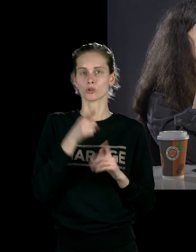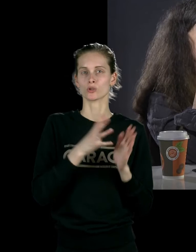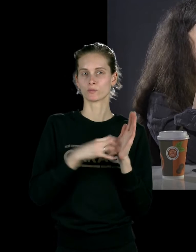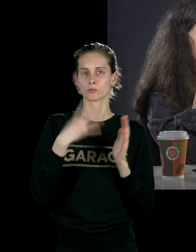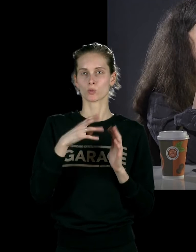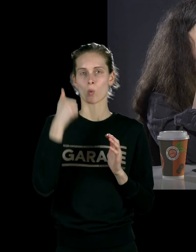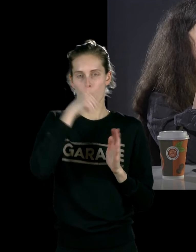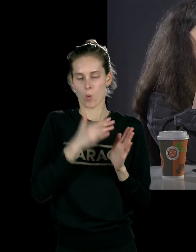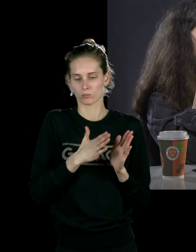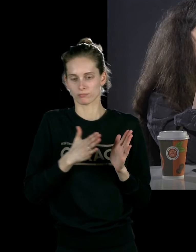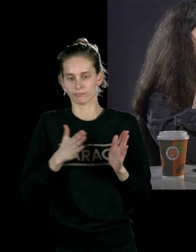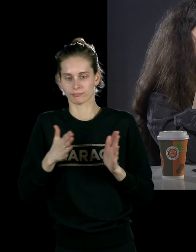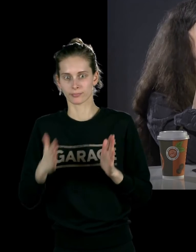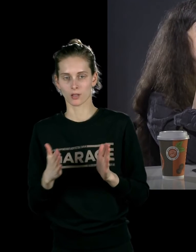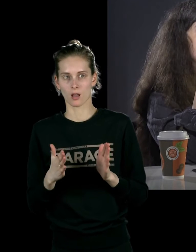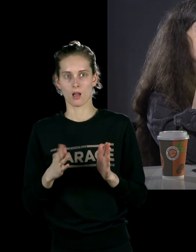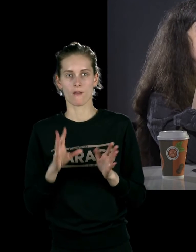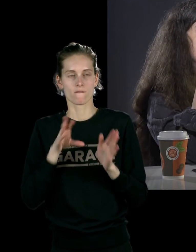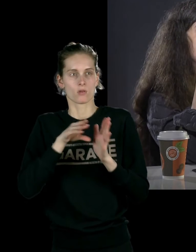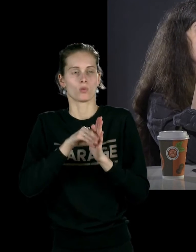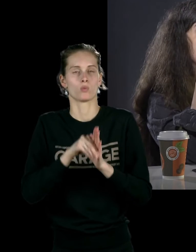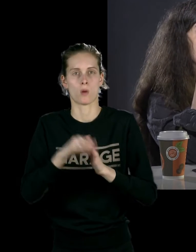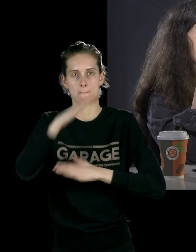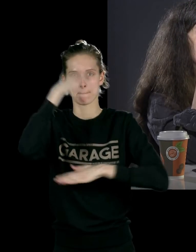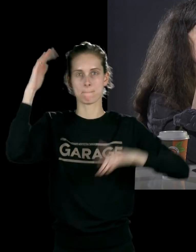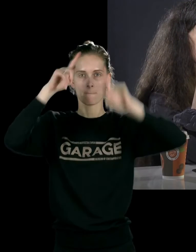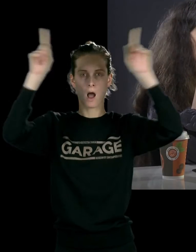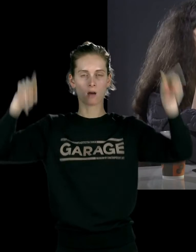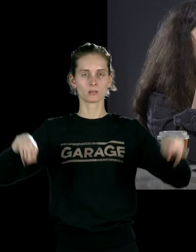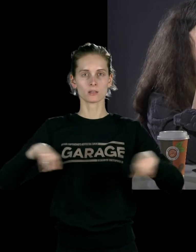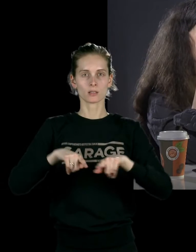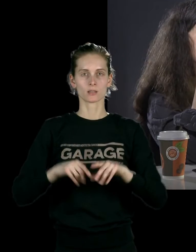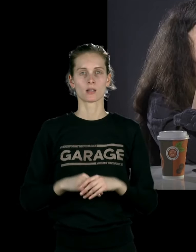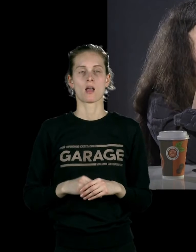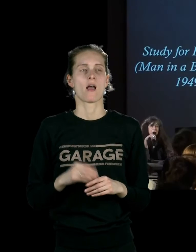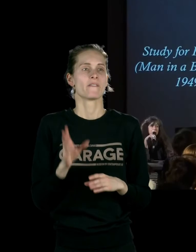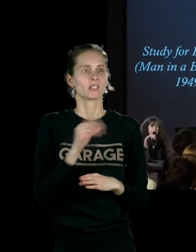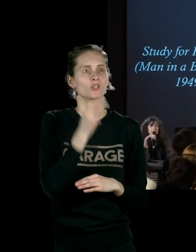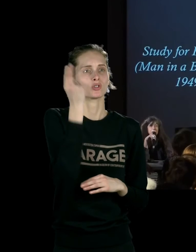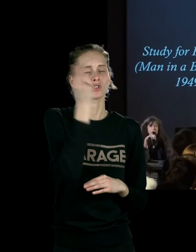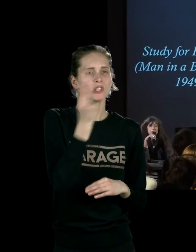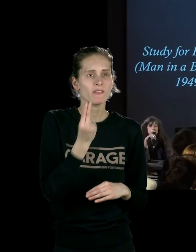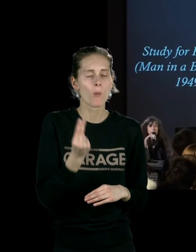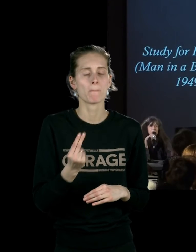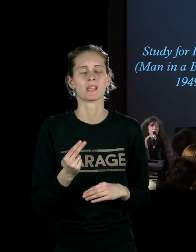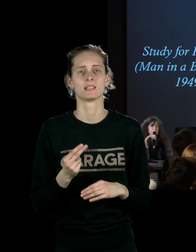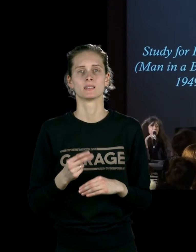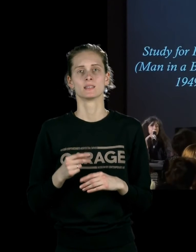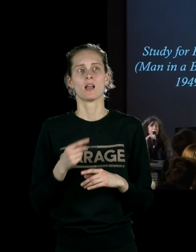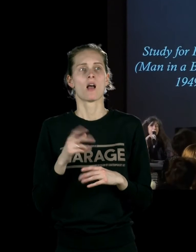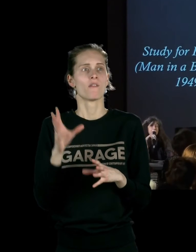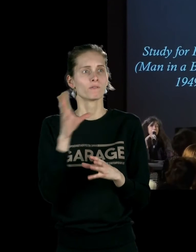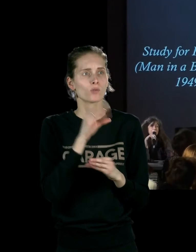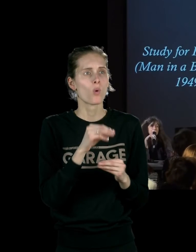студии для портретов, это тоже очень важный момент, что почти все картины, о которых мы будем говорить, это живопись, это полотна, они вполне себе